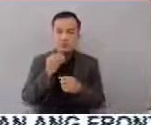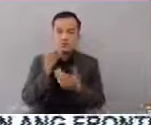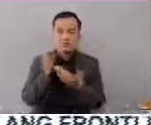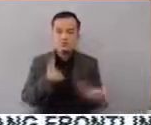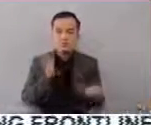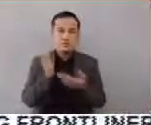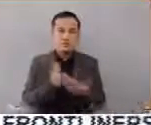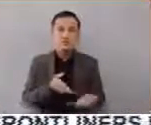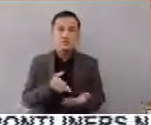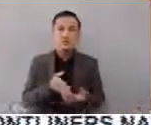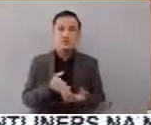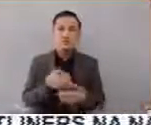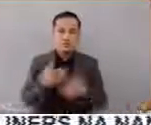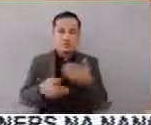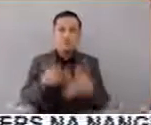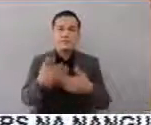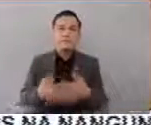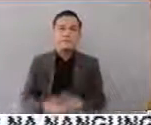And